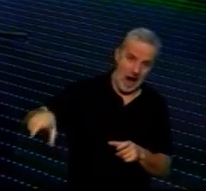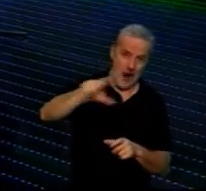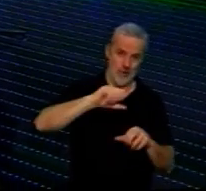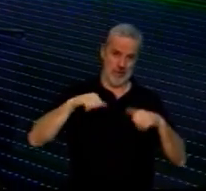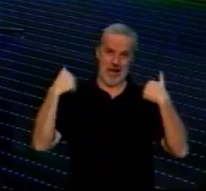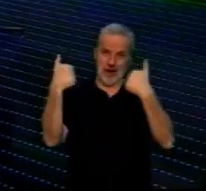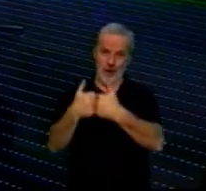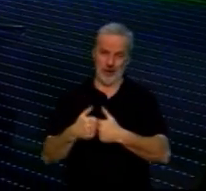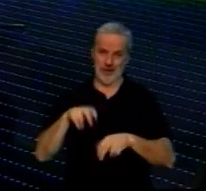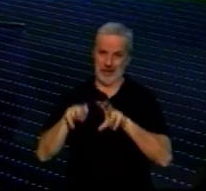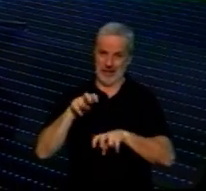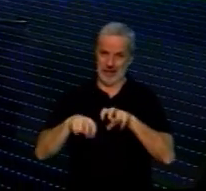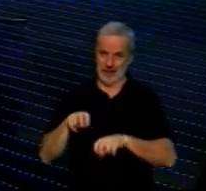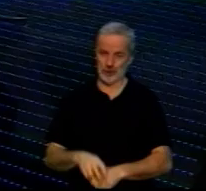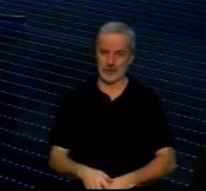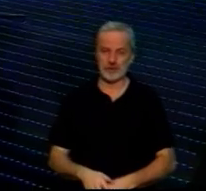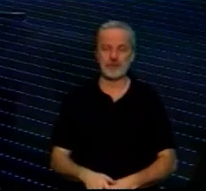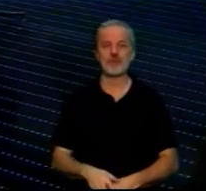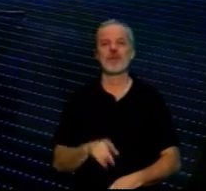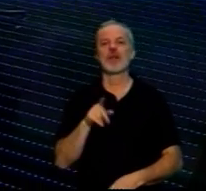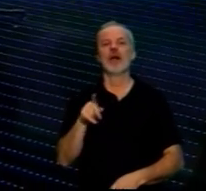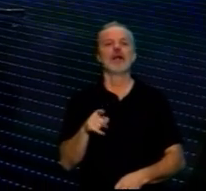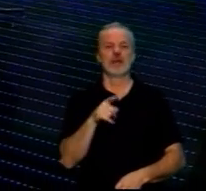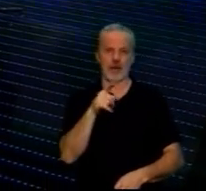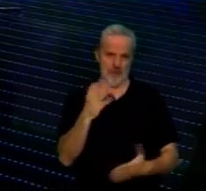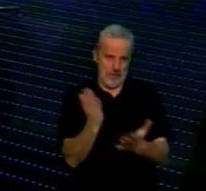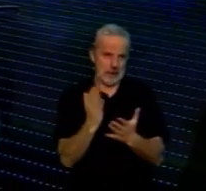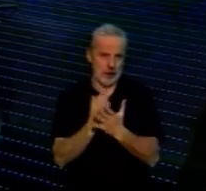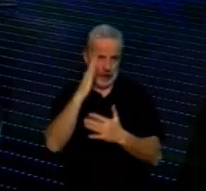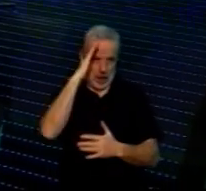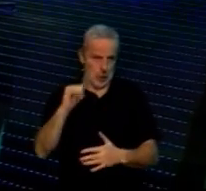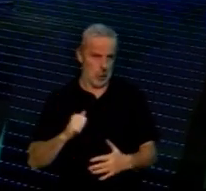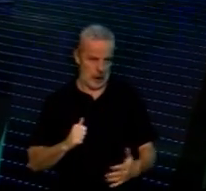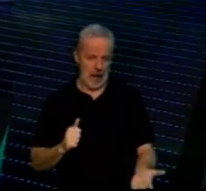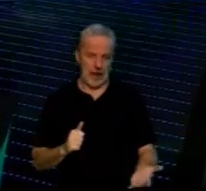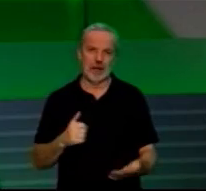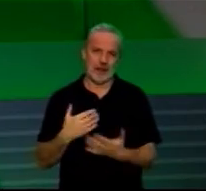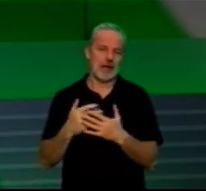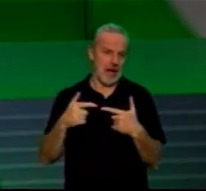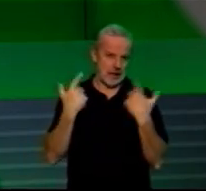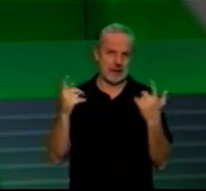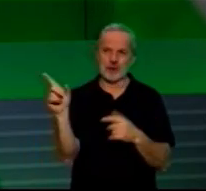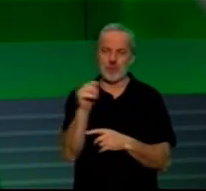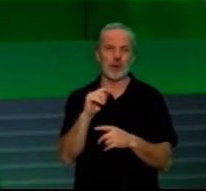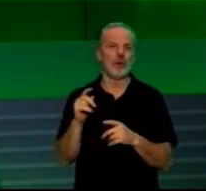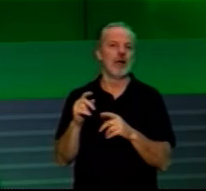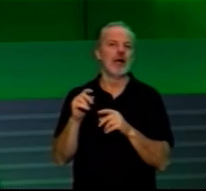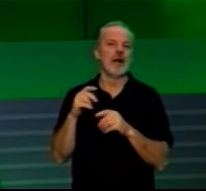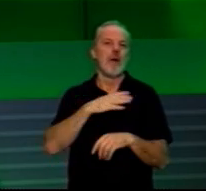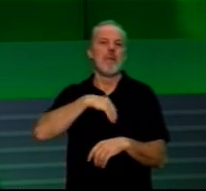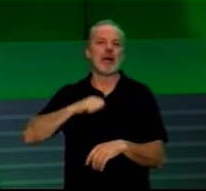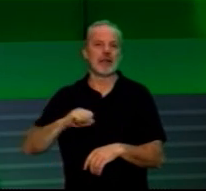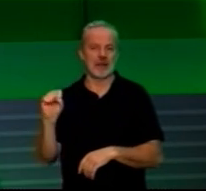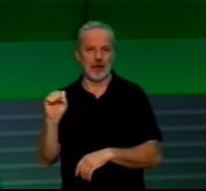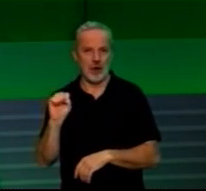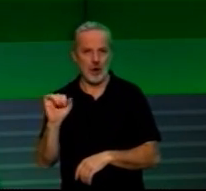tak ono asi je jasné, s jakým ministrem, když dráhaři jsou Dukla Brno. Možná je tam trošku to vojenské těžko na cvičišti, lehko na bojišti,